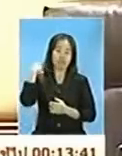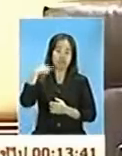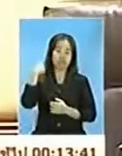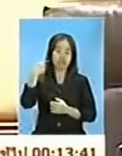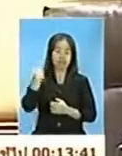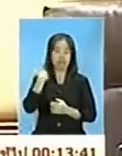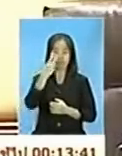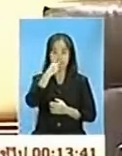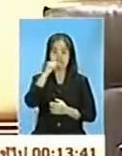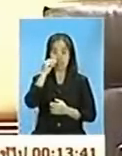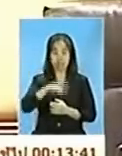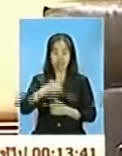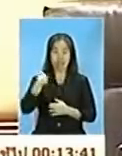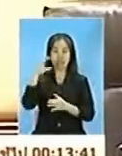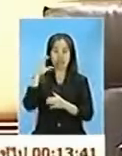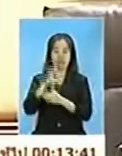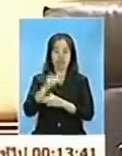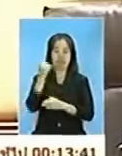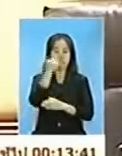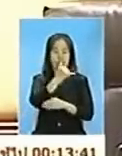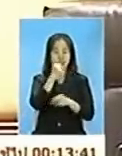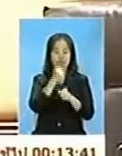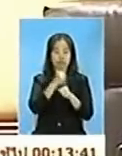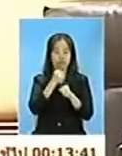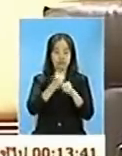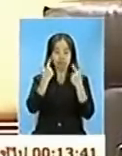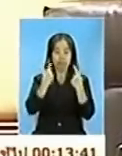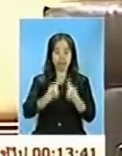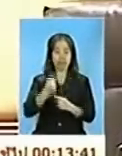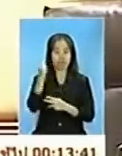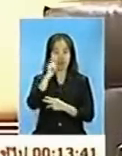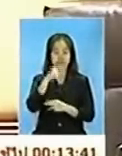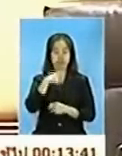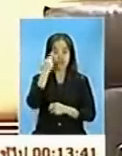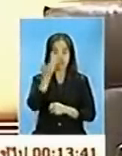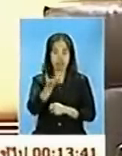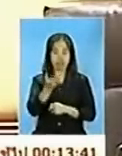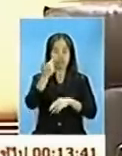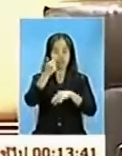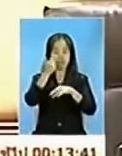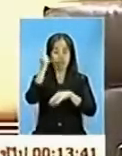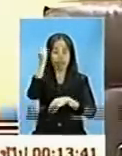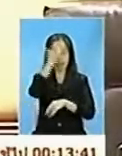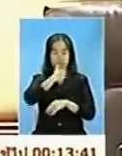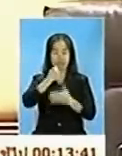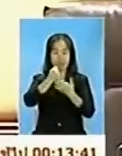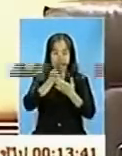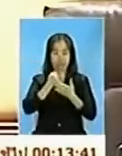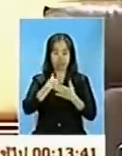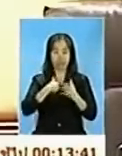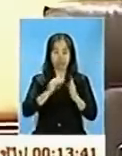ประจำเดือนก็ยังบังคับขู่เข็นยังไงเชิญนะครับท่านอภิสิทธิ์เวชชาชีวะช่วยผมด้วยขอบคุณครับ